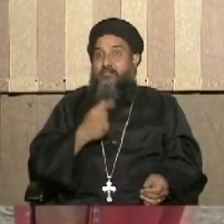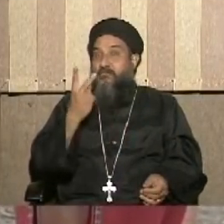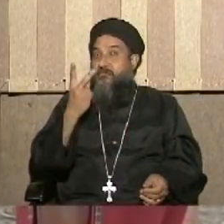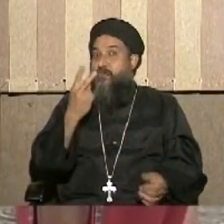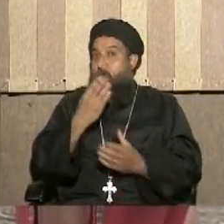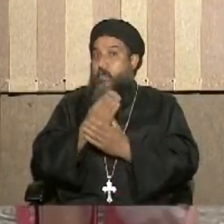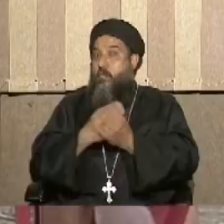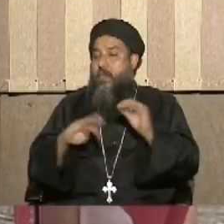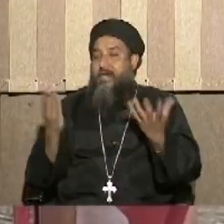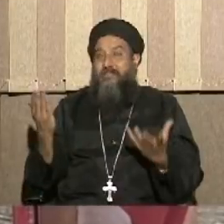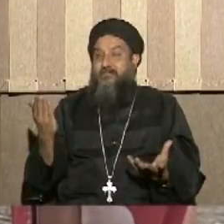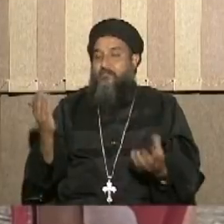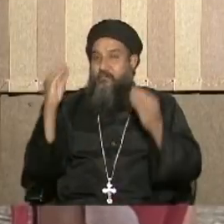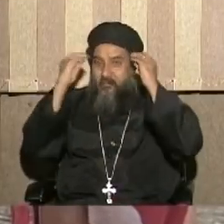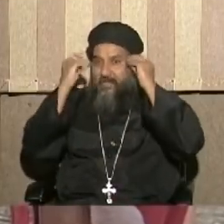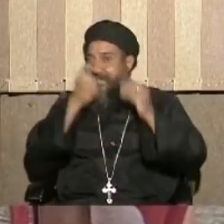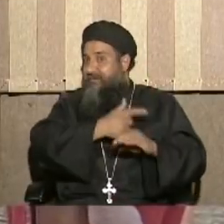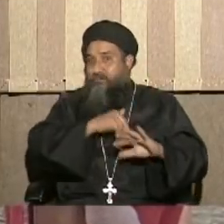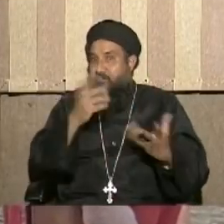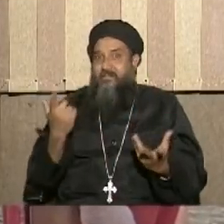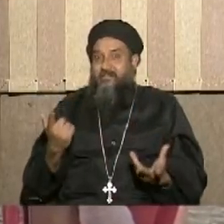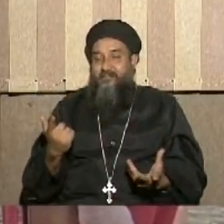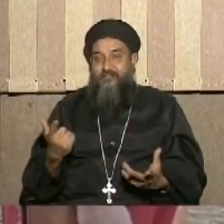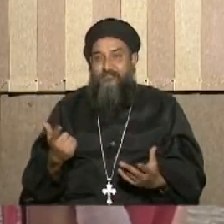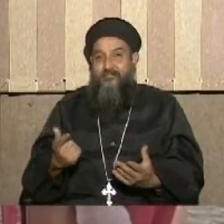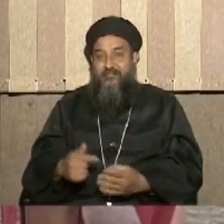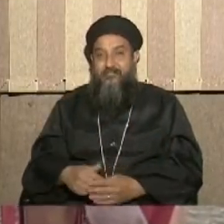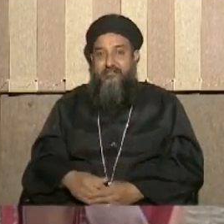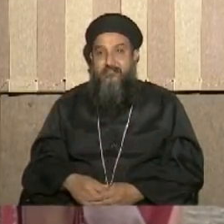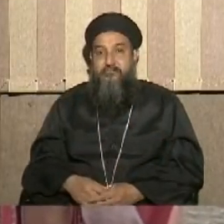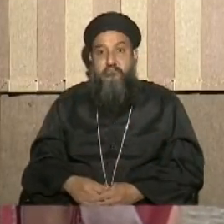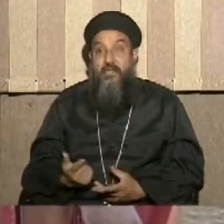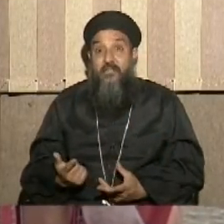كتب اسم اولاد الامبراطور ماكسيموس ودوميريوس.